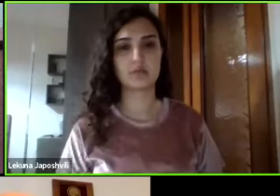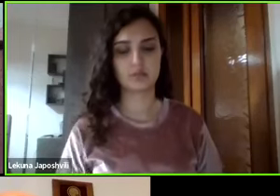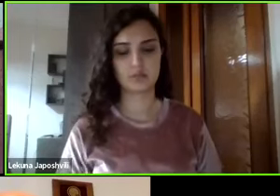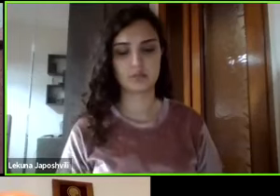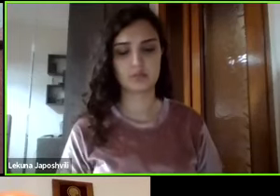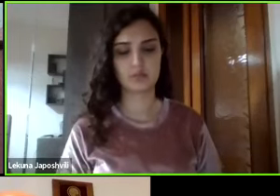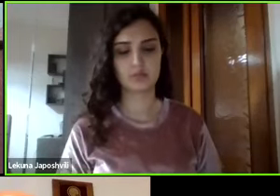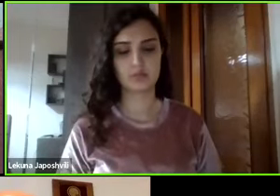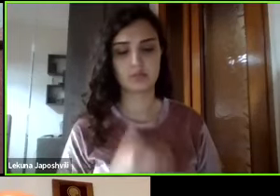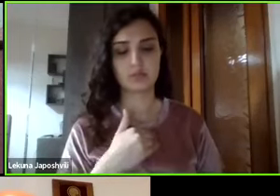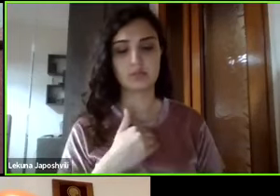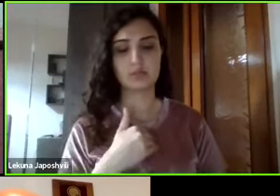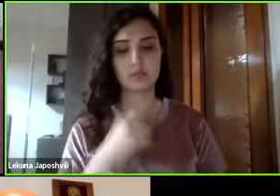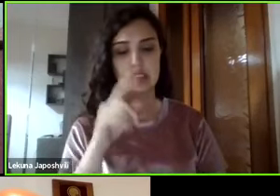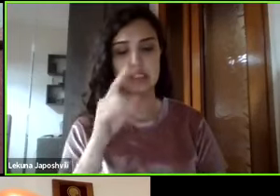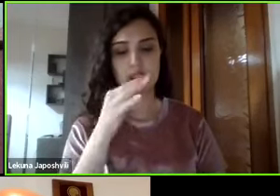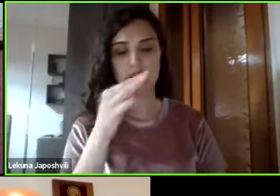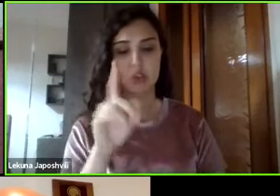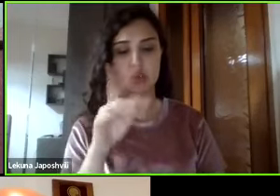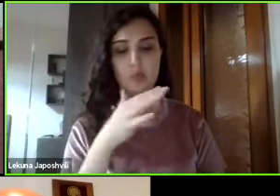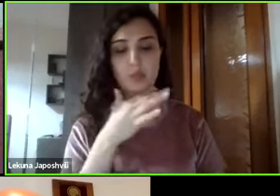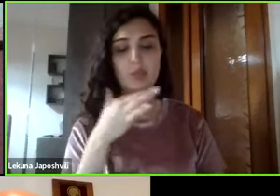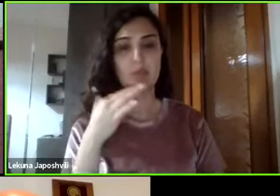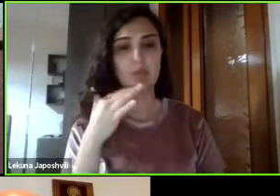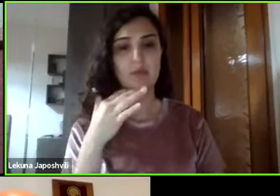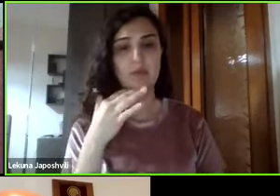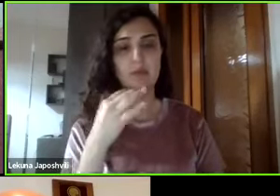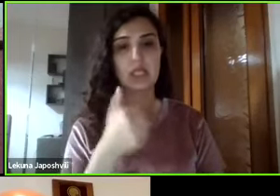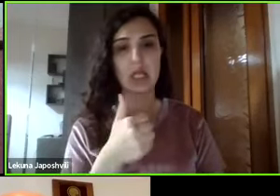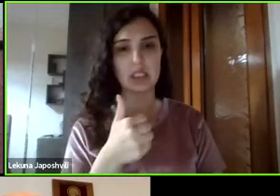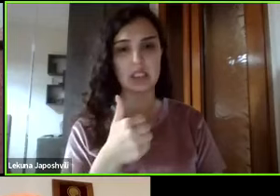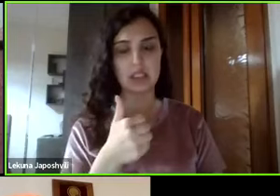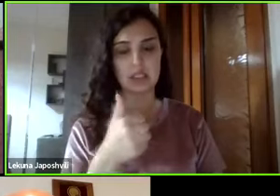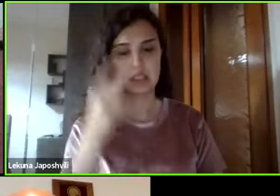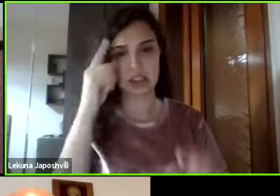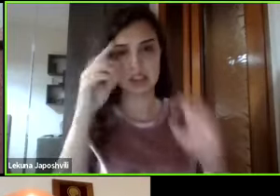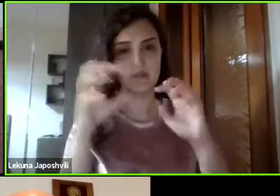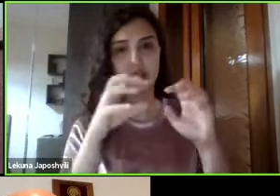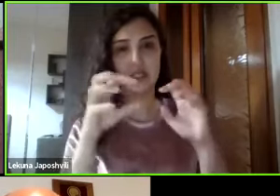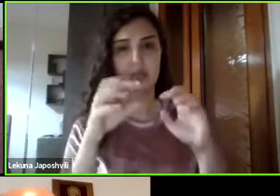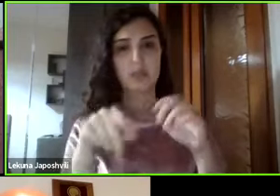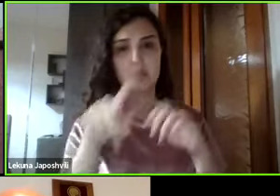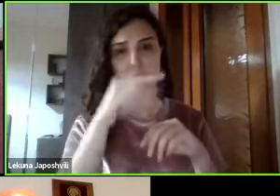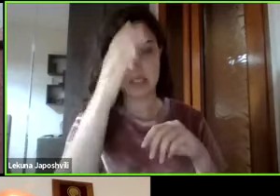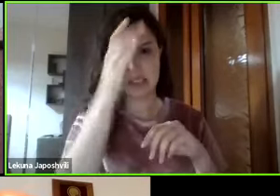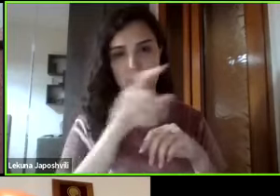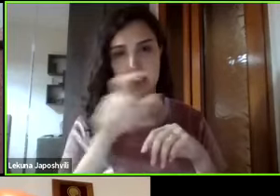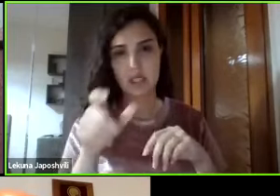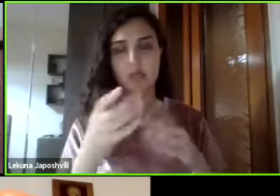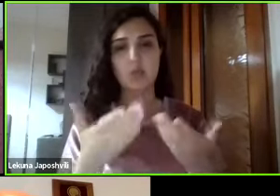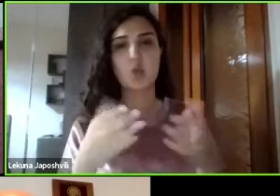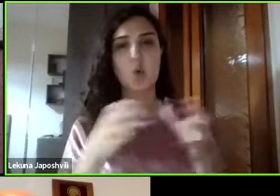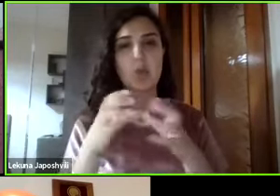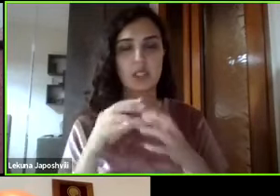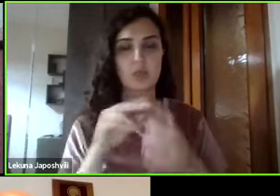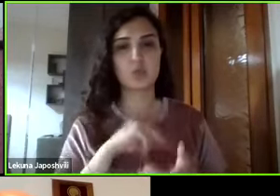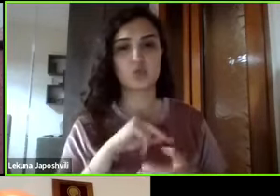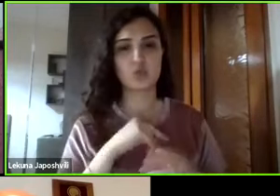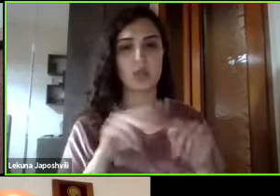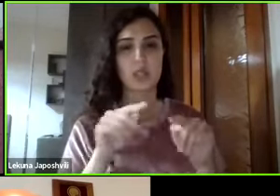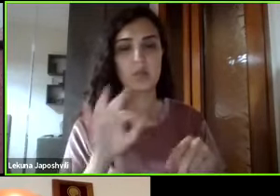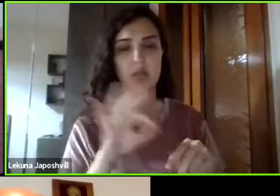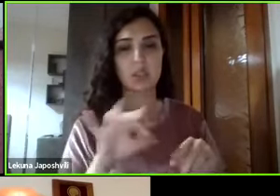da, minda gartunot ro zalyan bevri tvi, kargi tvinebi, tsqinvali tvinebi, metsnierebi, kompaniebi mushaoben amaze